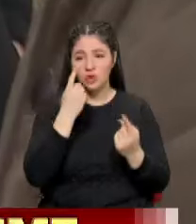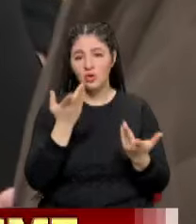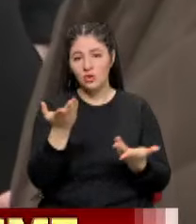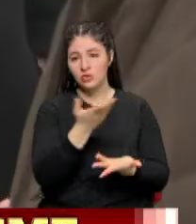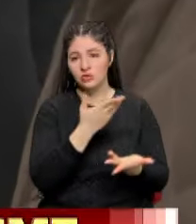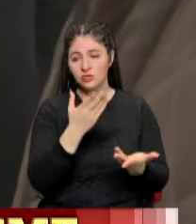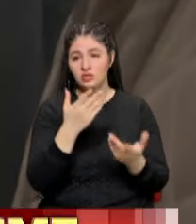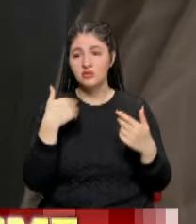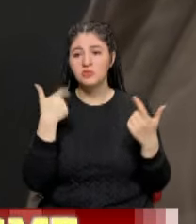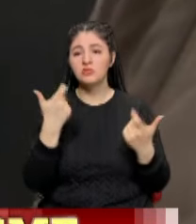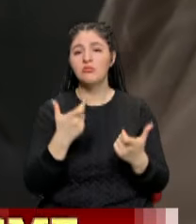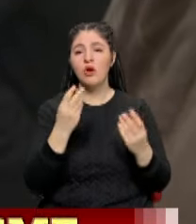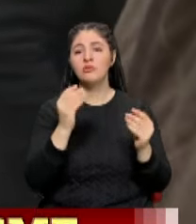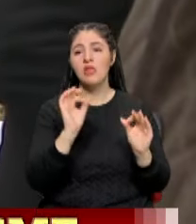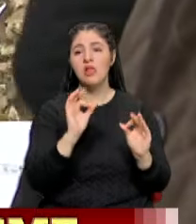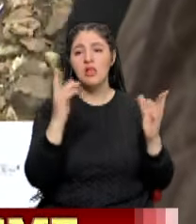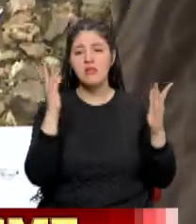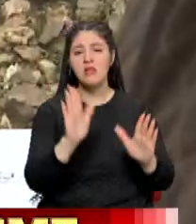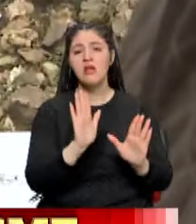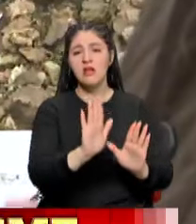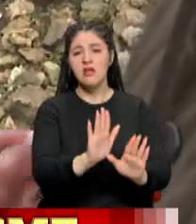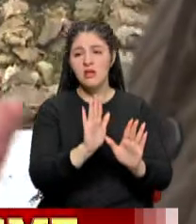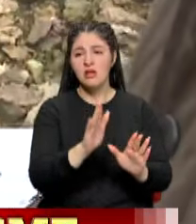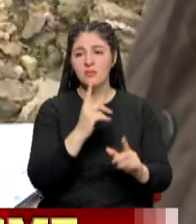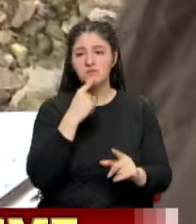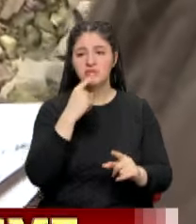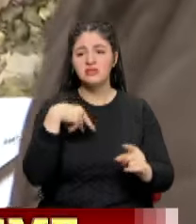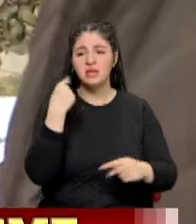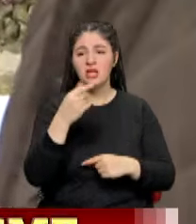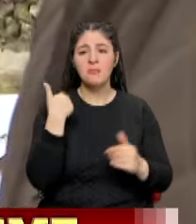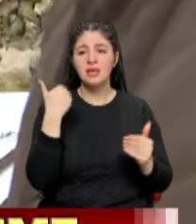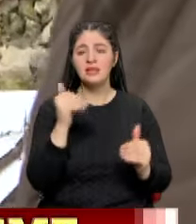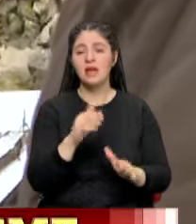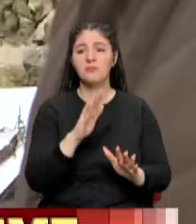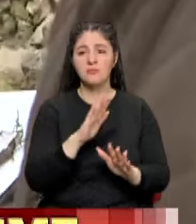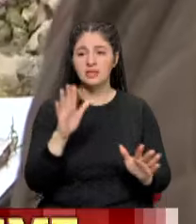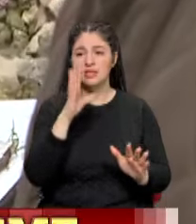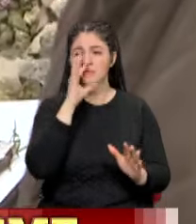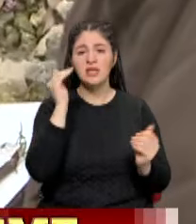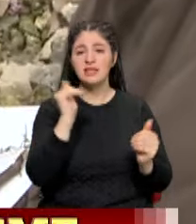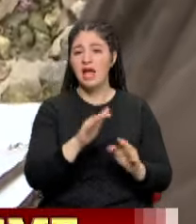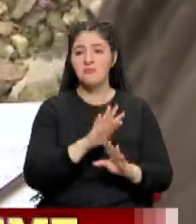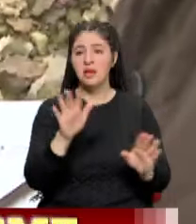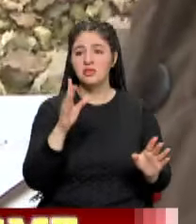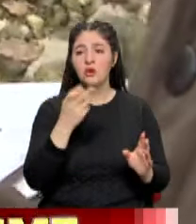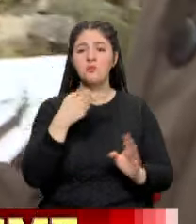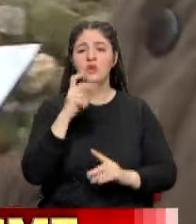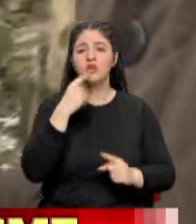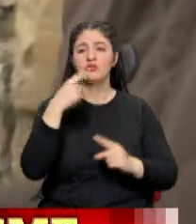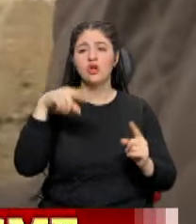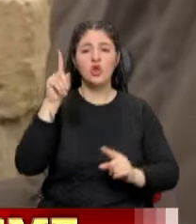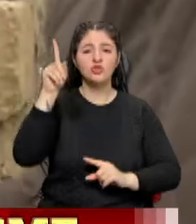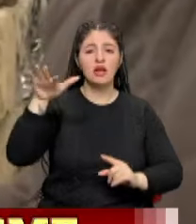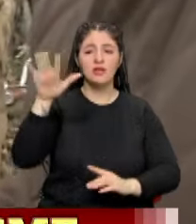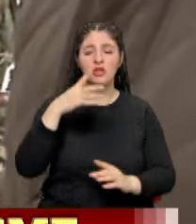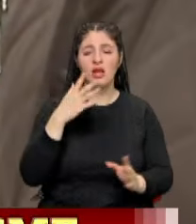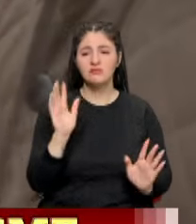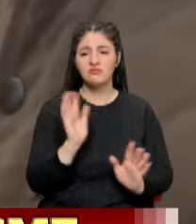Görüyorsunuz şehrimiz olduğu gibi yıkık kaldı. Bir senedir gelmediler. Kimse gelmedi. Boş konuşuyorlar